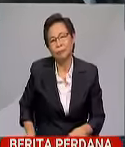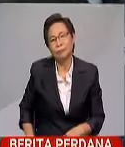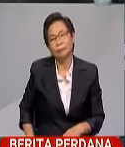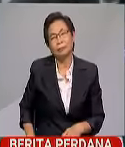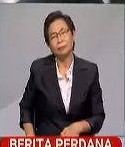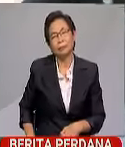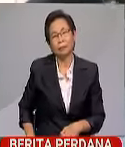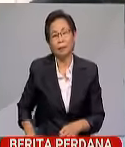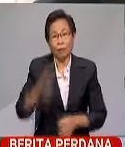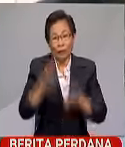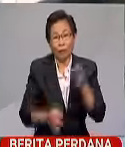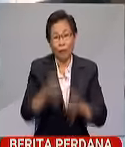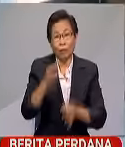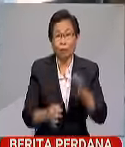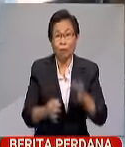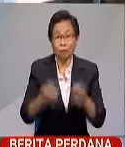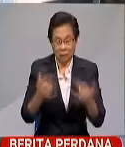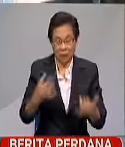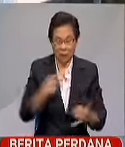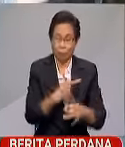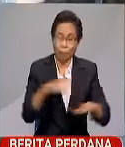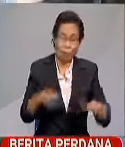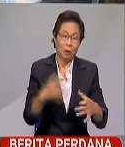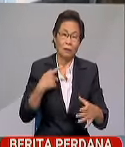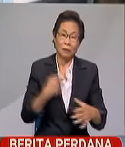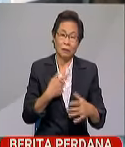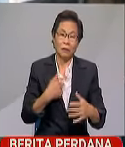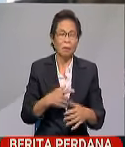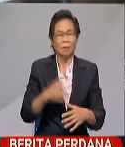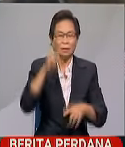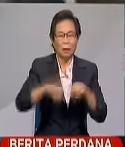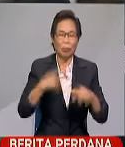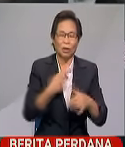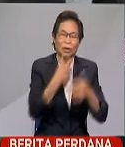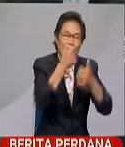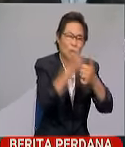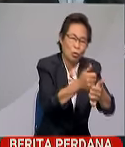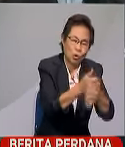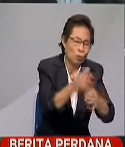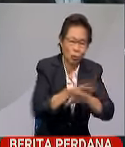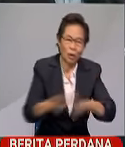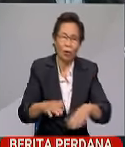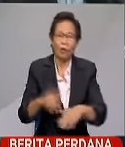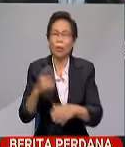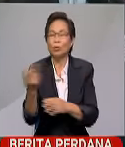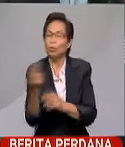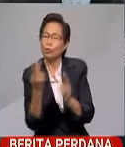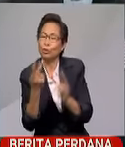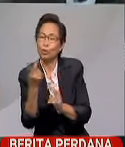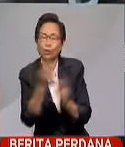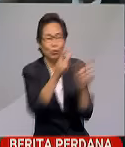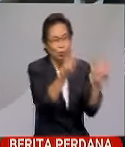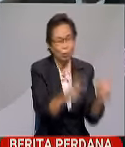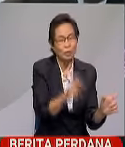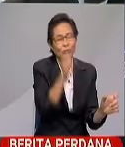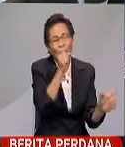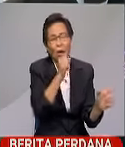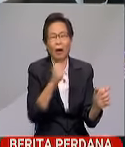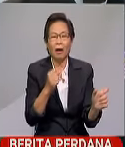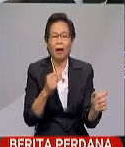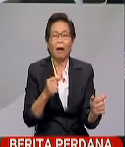Kalau sekarang kita nak buat, kami tak boleh main ikut-ikut je. Orang duet, kita nak duet. Tak. Kita buat mesti ada asbab dia. Kenapa? Kan? Sebab